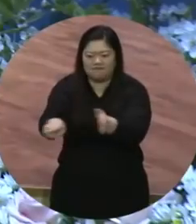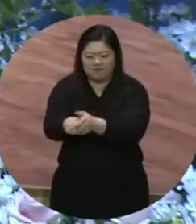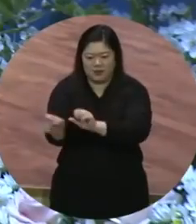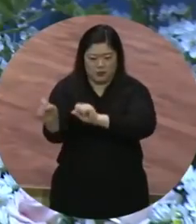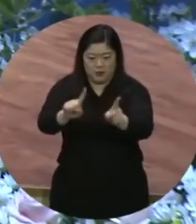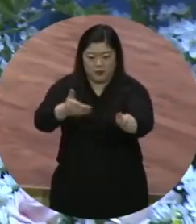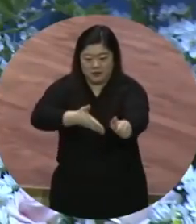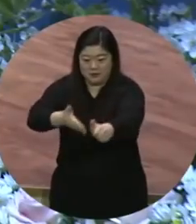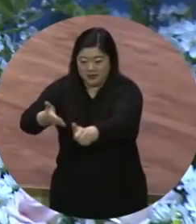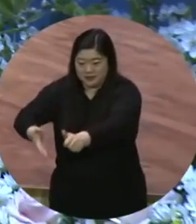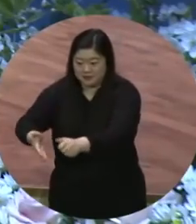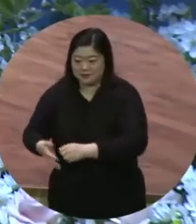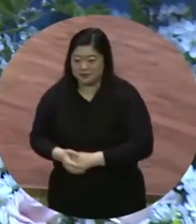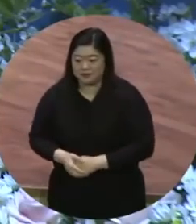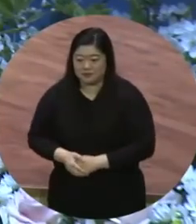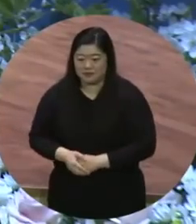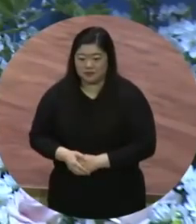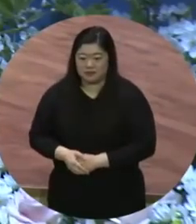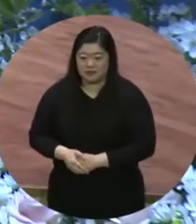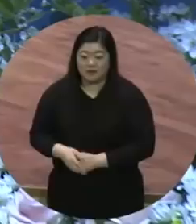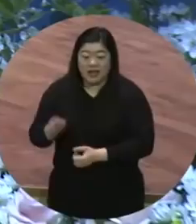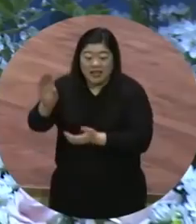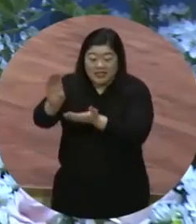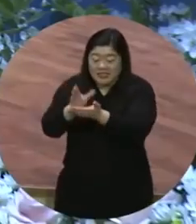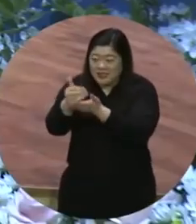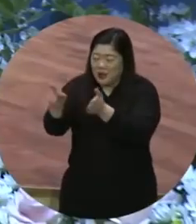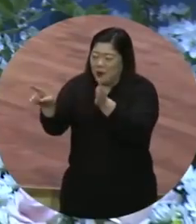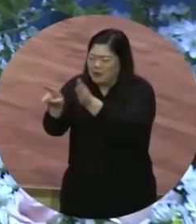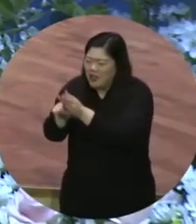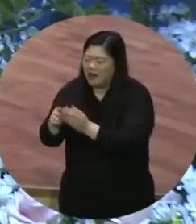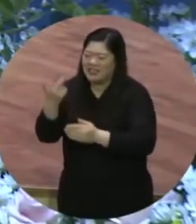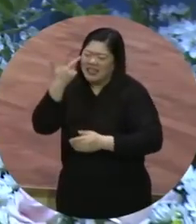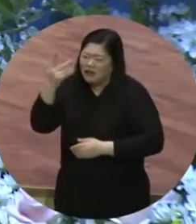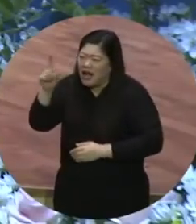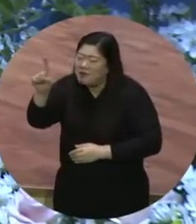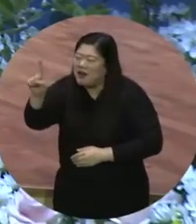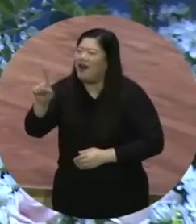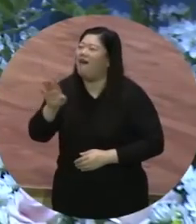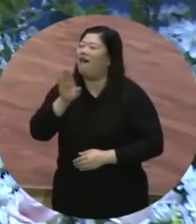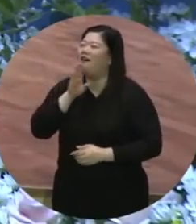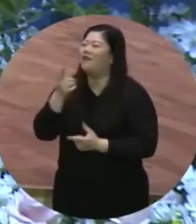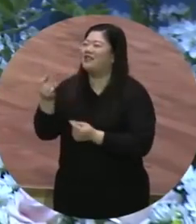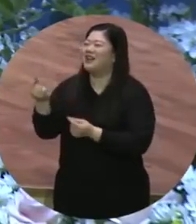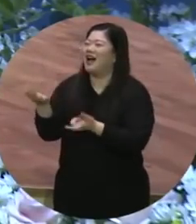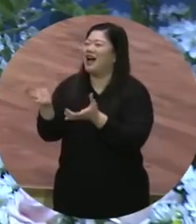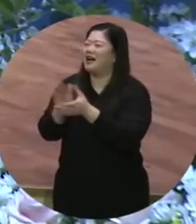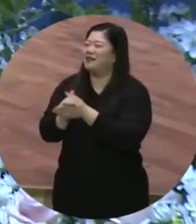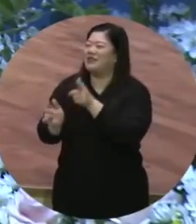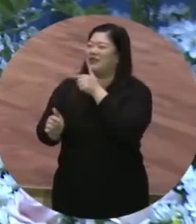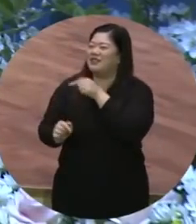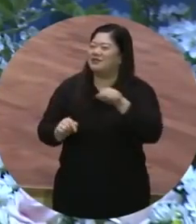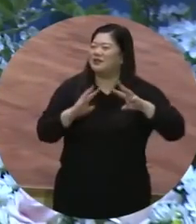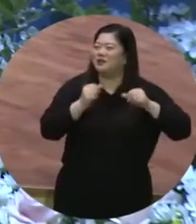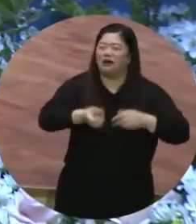영성. 여러분이 생활 속에서 매 순간 그리스도의 유일성을 누리게 되면요, 문제될 거 아무것도